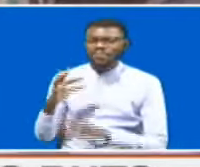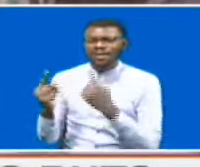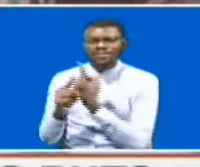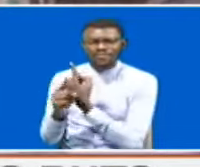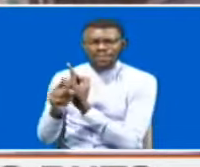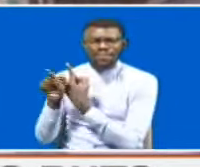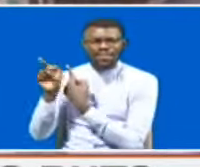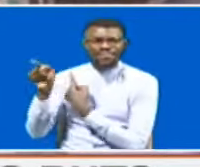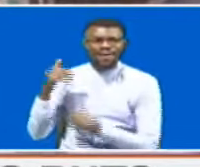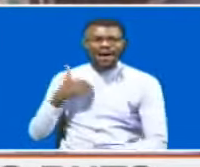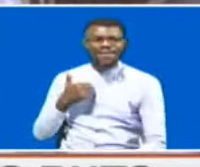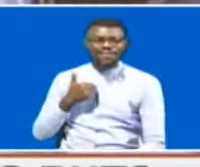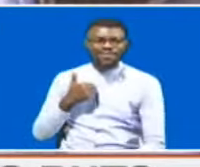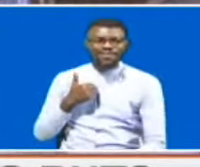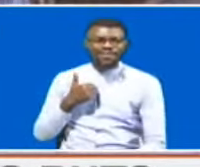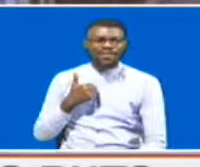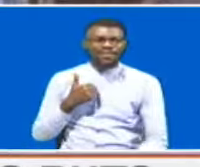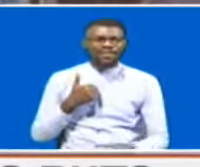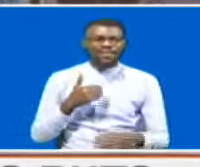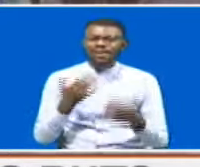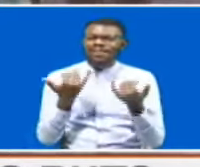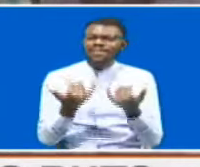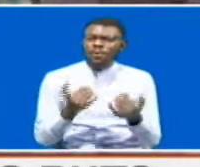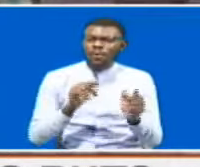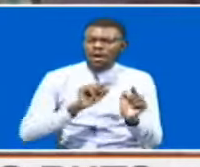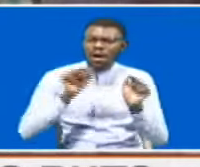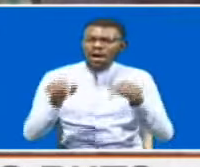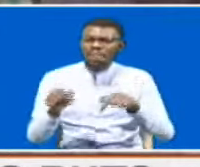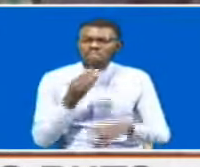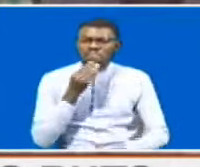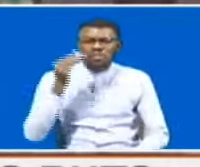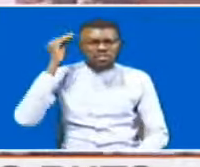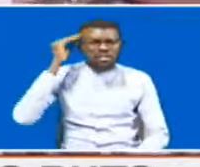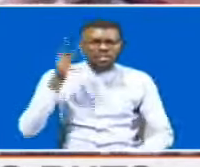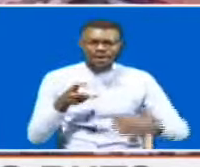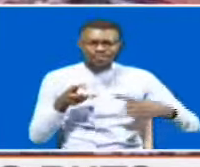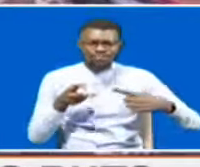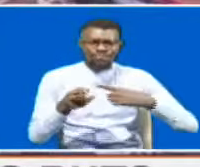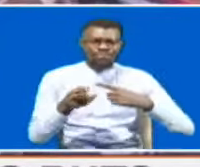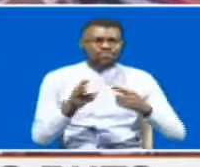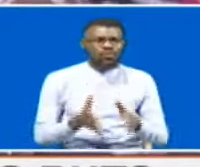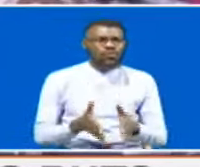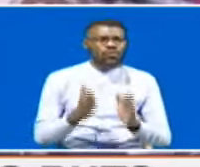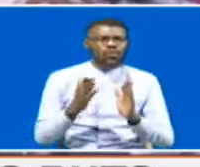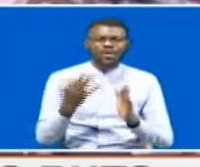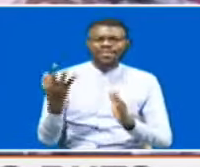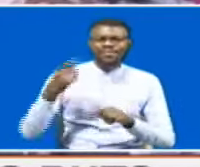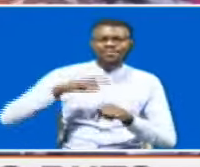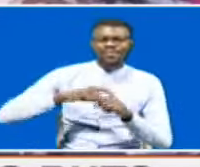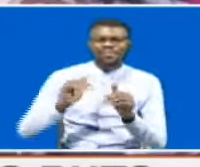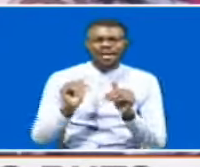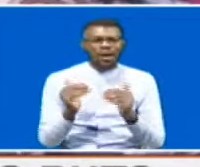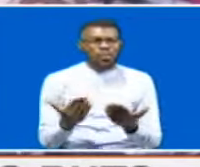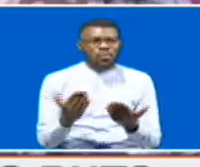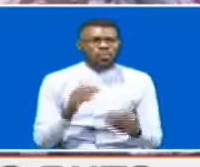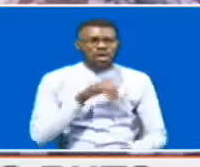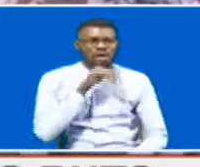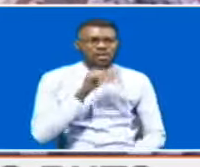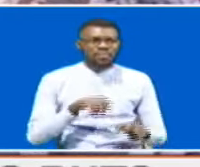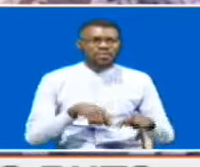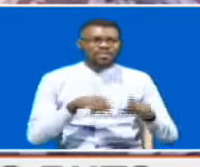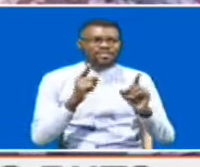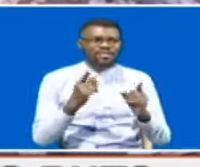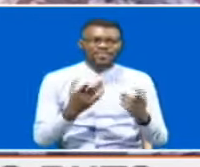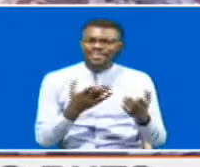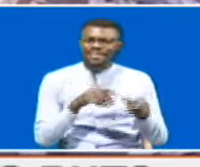Hamisi, Shamahoo, hadi sasa wamekuja kufungua mara ya tatu. Raila Odinga akionekana kumkaba